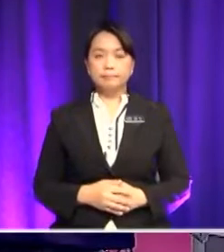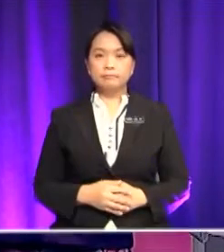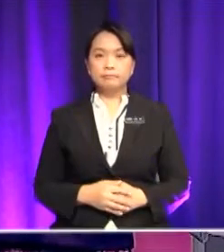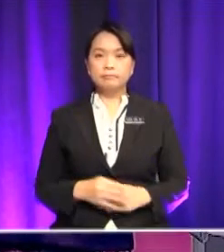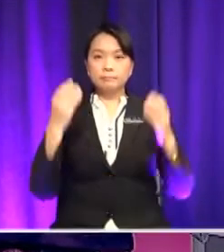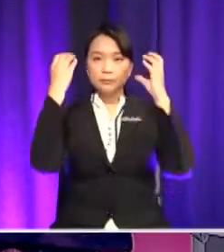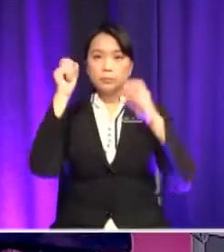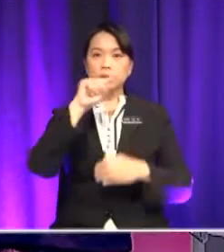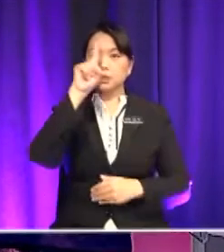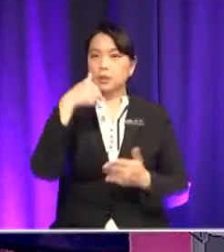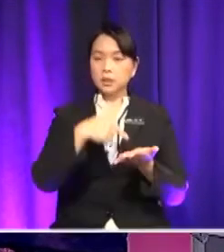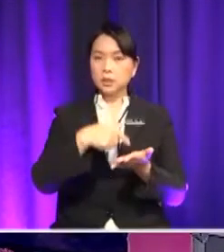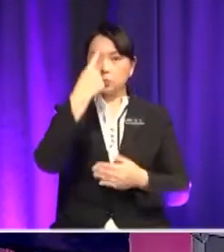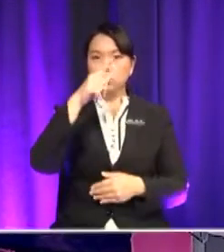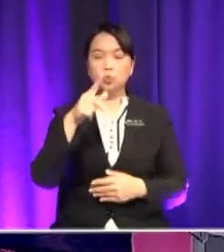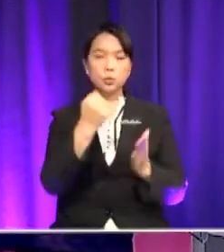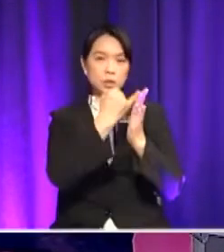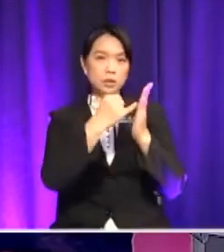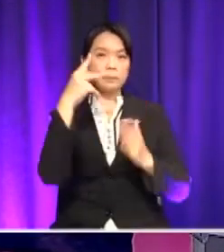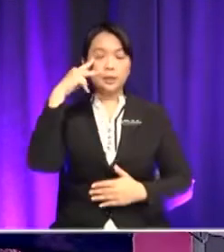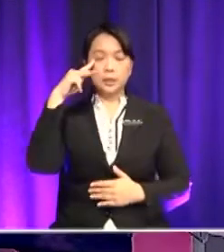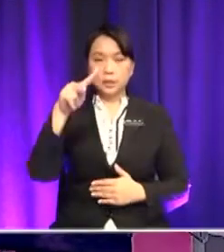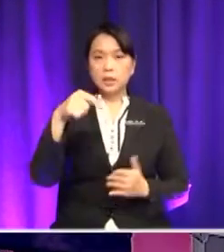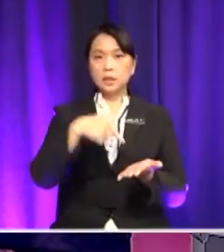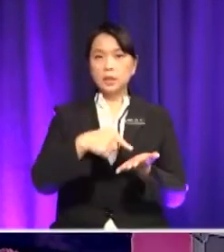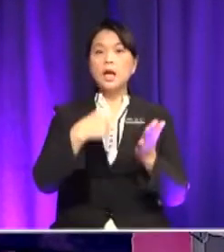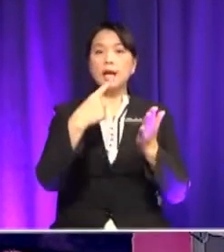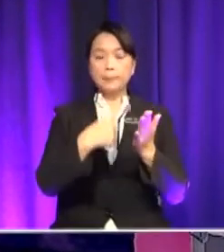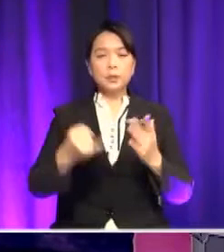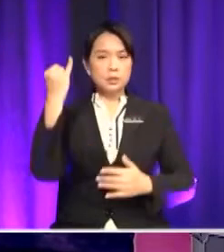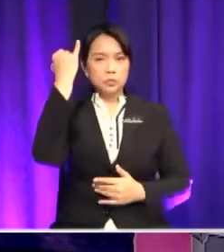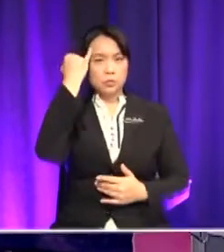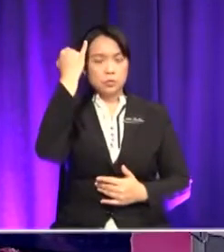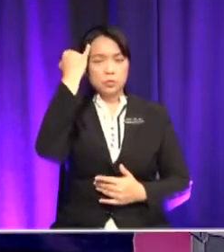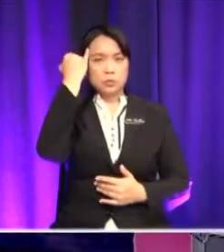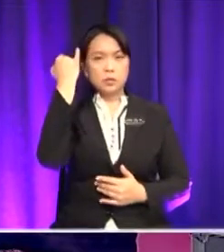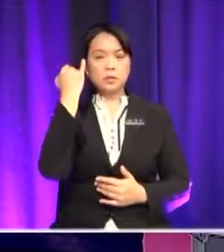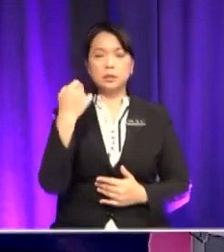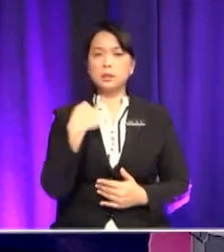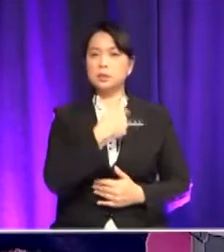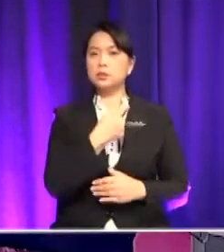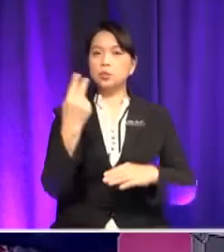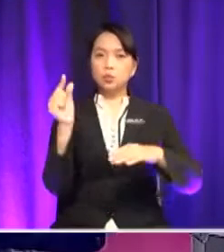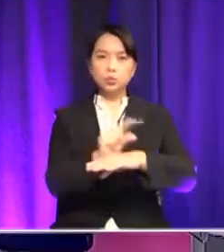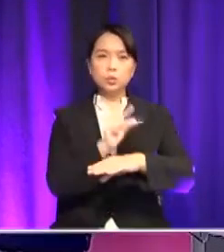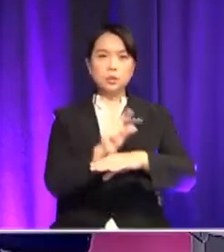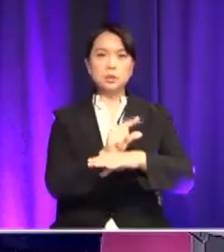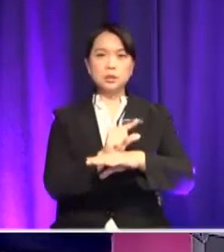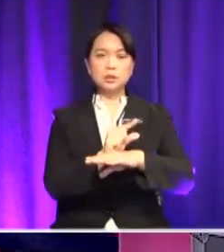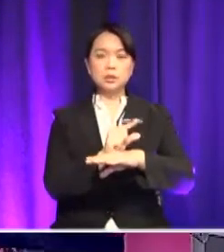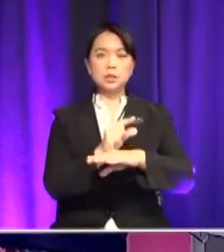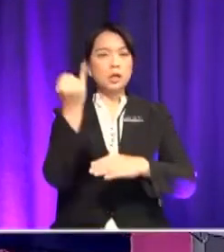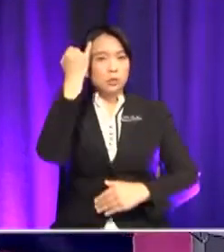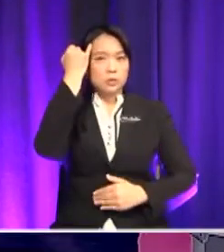melukis lukisan pandangan ni, pandangan hadapan, pandangan sisi, apakah konsep unjuran yang biasa digunakan? Berikan